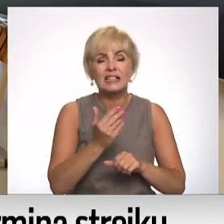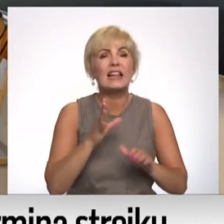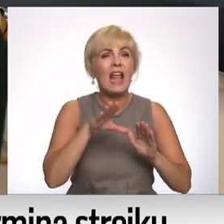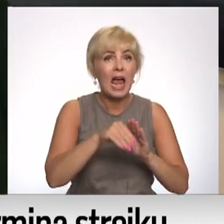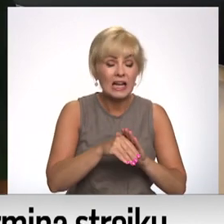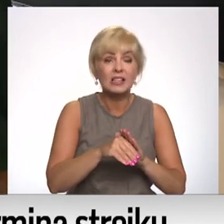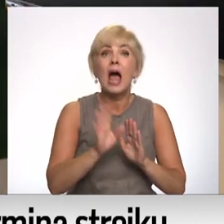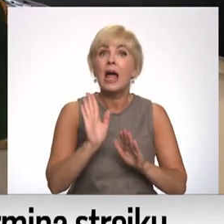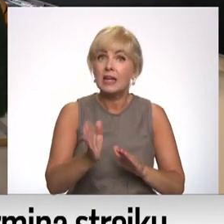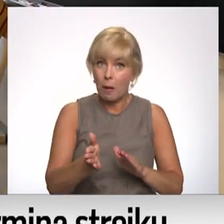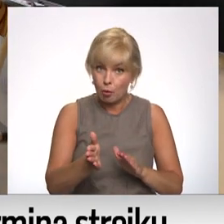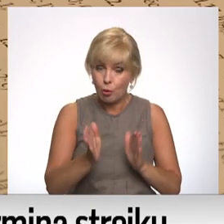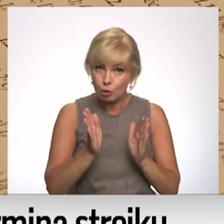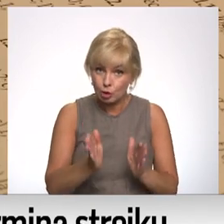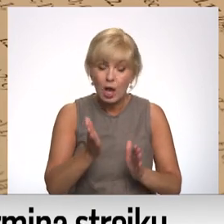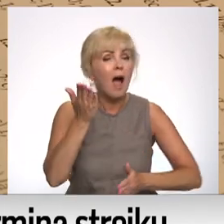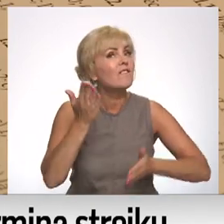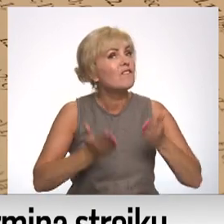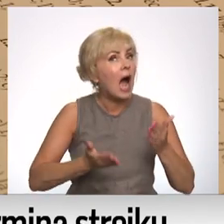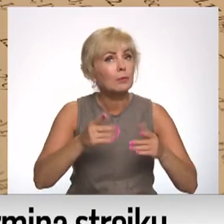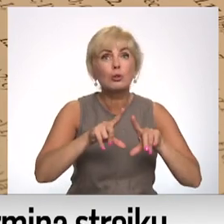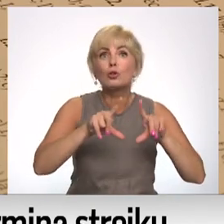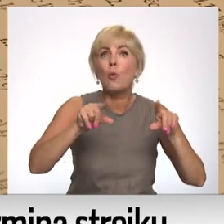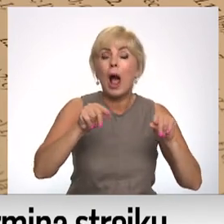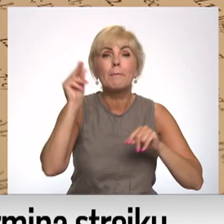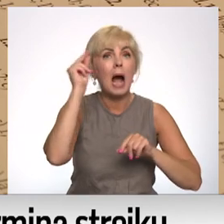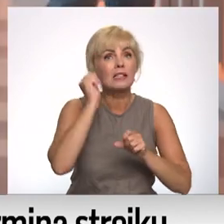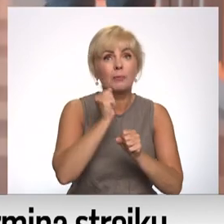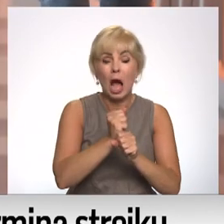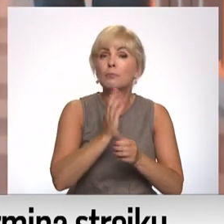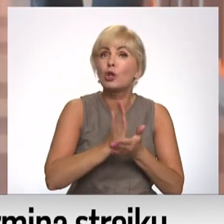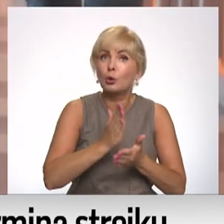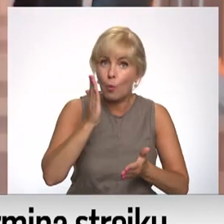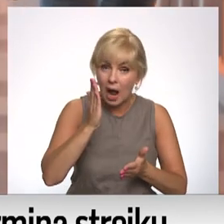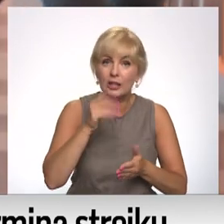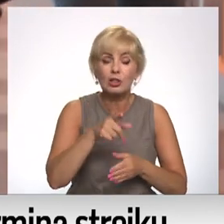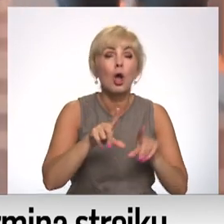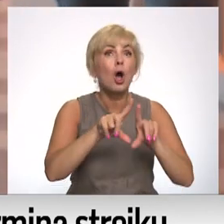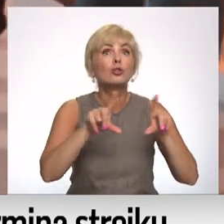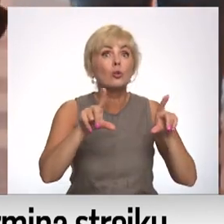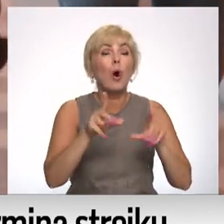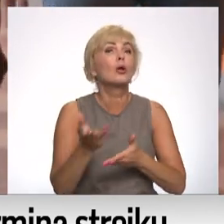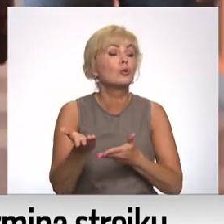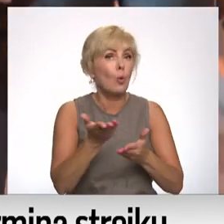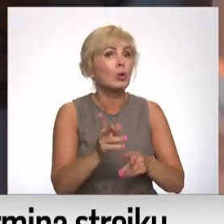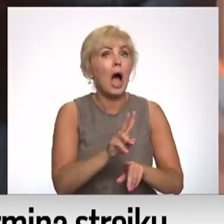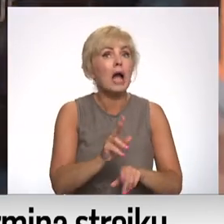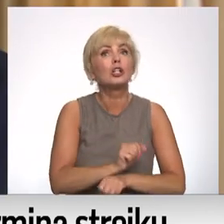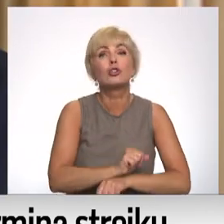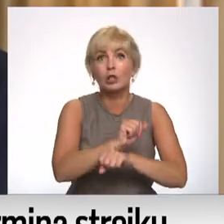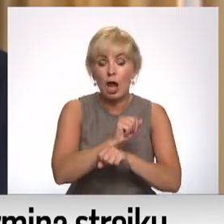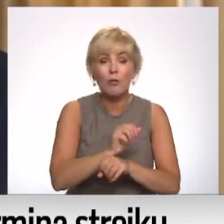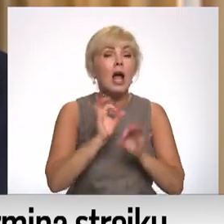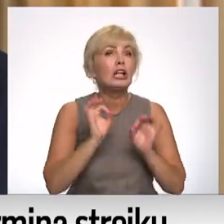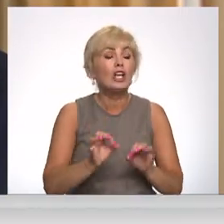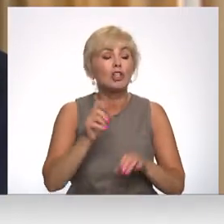tam nonāks, var gadīties, ka būs skolas, kurās mācību darbs noritēs, un tādas skolas, kurās streikos. Tiešām